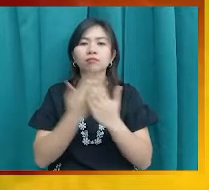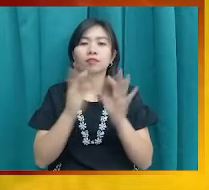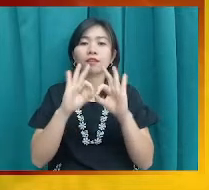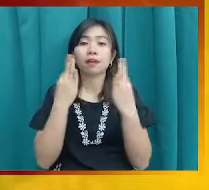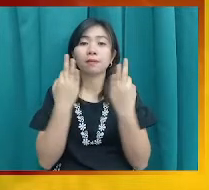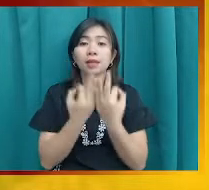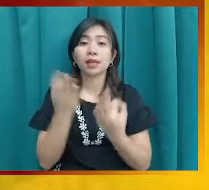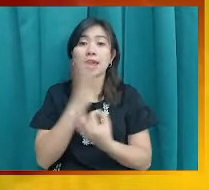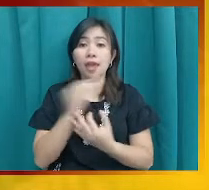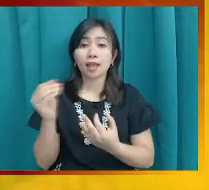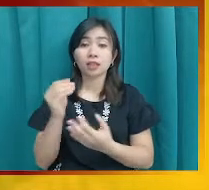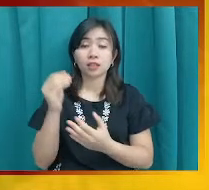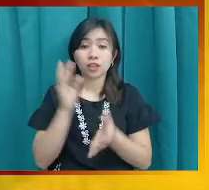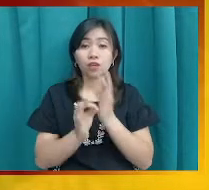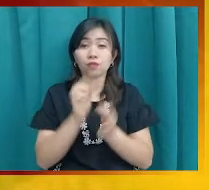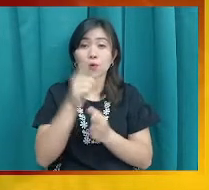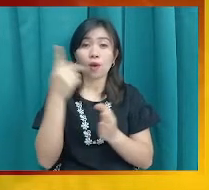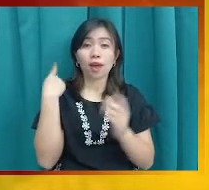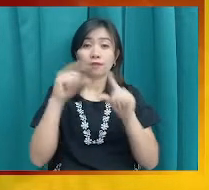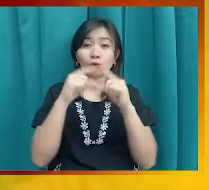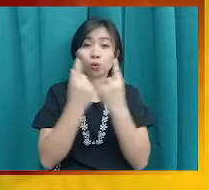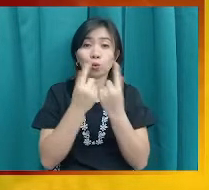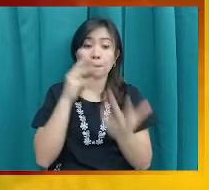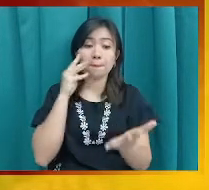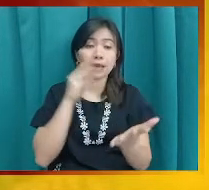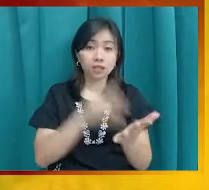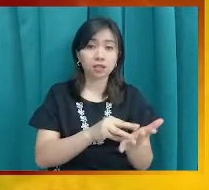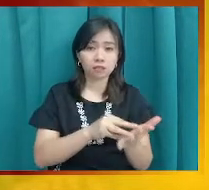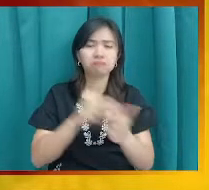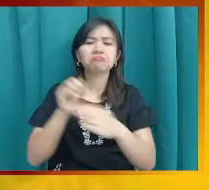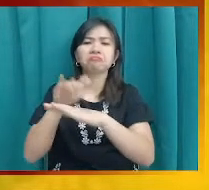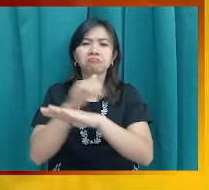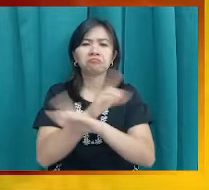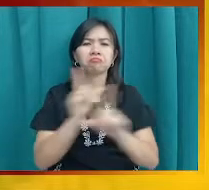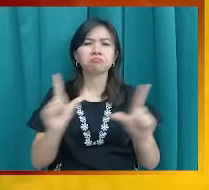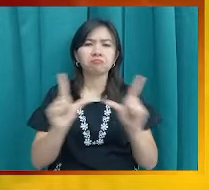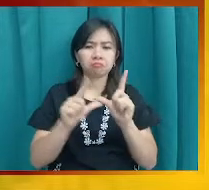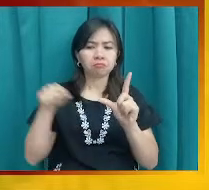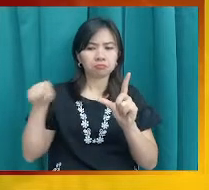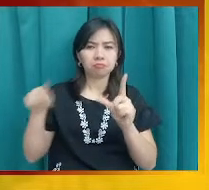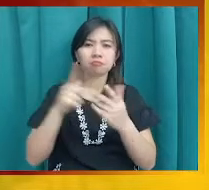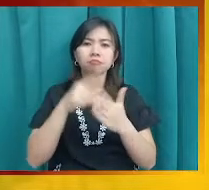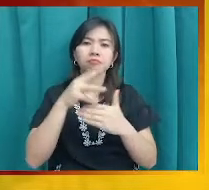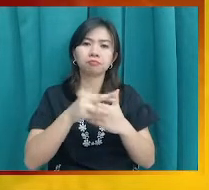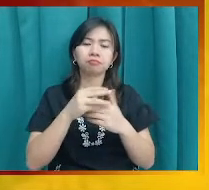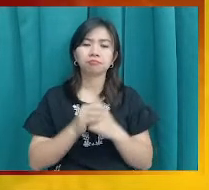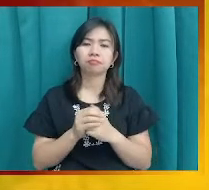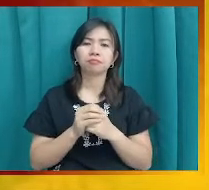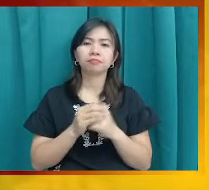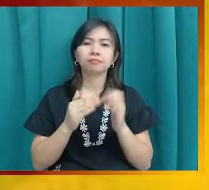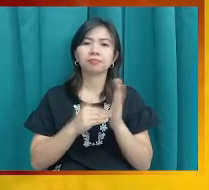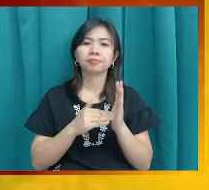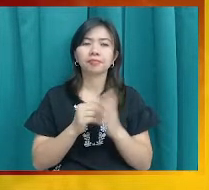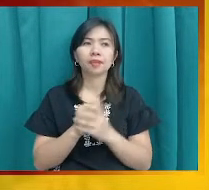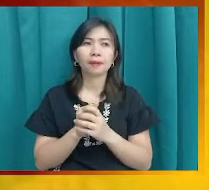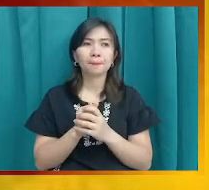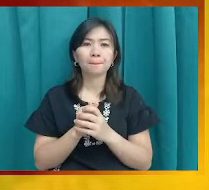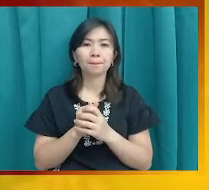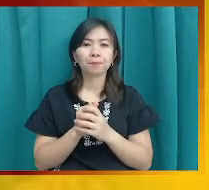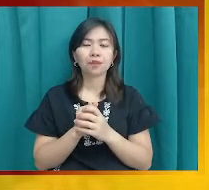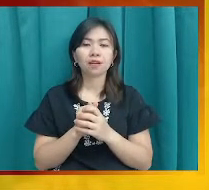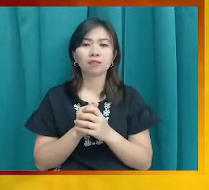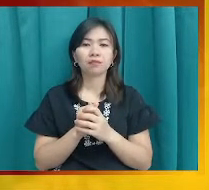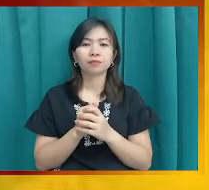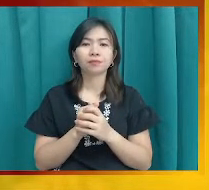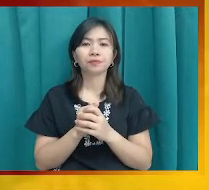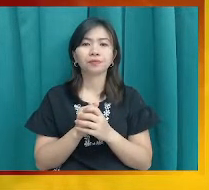ninyo, yan ang pinakamaganda. Yeah. Alam nyo, naalala ko, actually sir, sa totoo lang eh, ako yung nababagbag doon sa GC nating Bukayes clan eh.